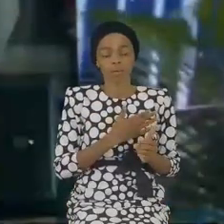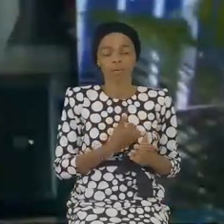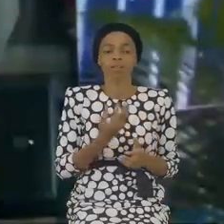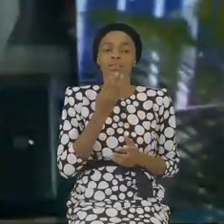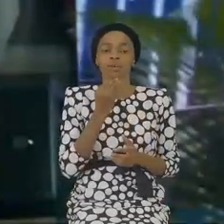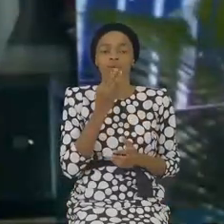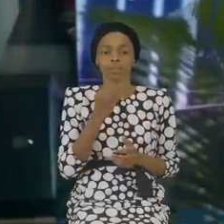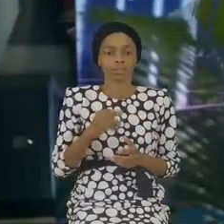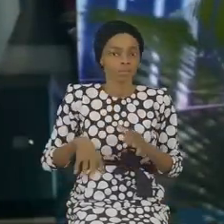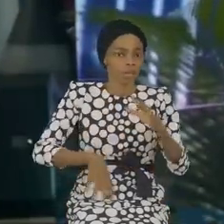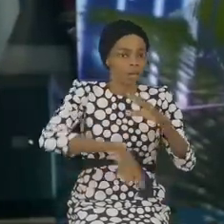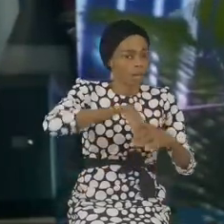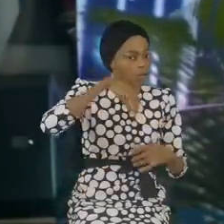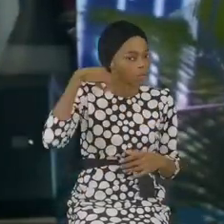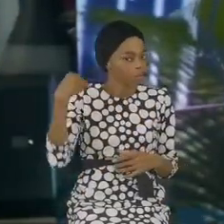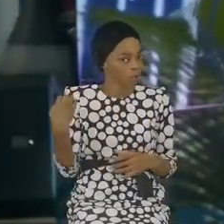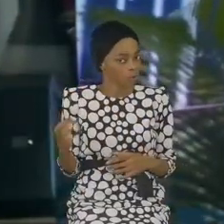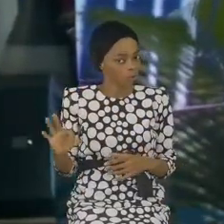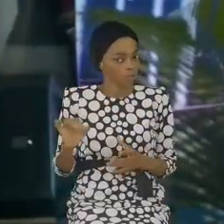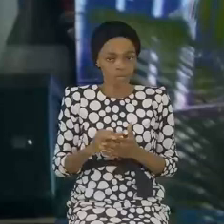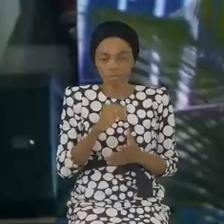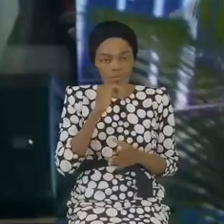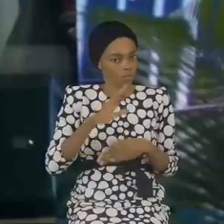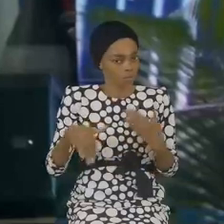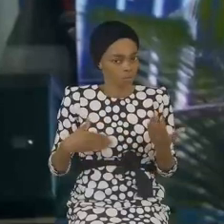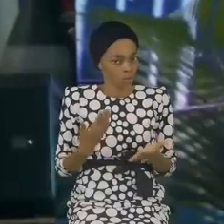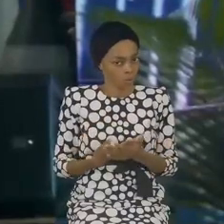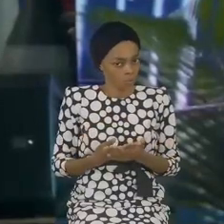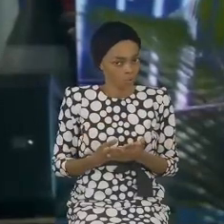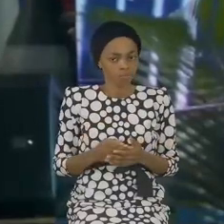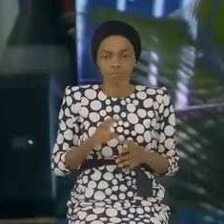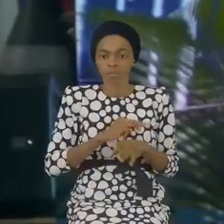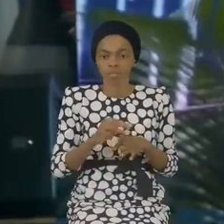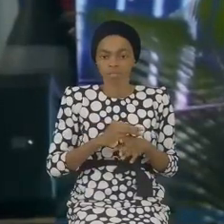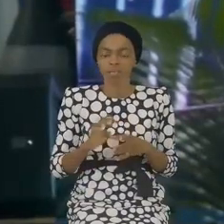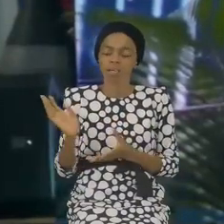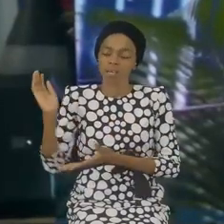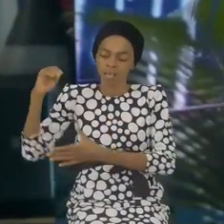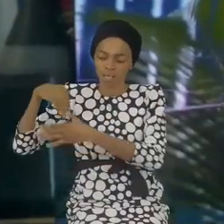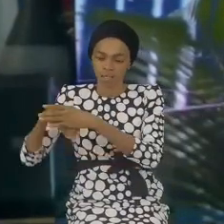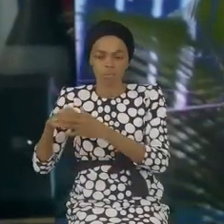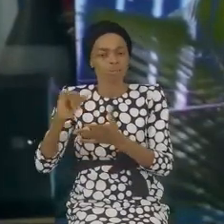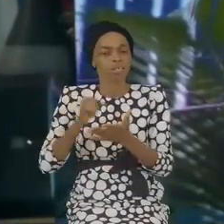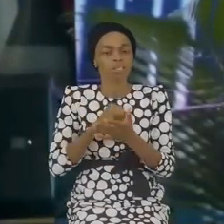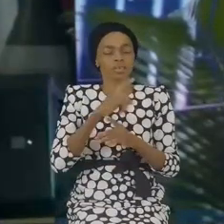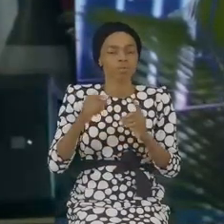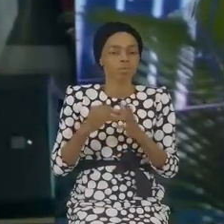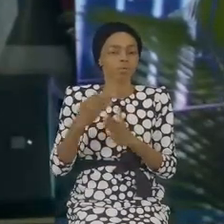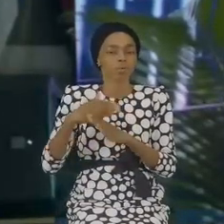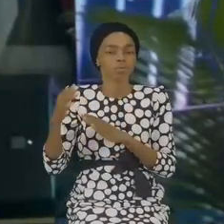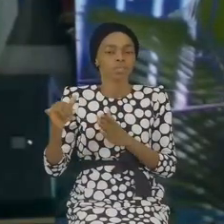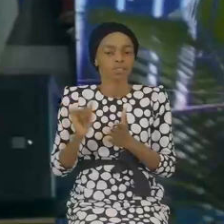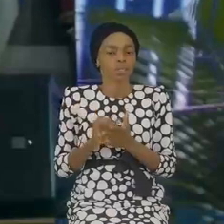Sortie 2. Ça, ce n'est pas tout le ministère. C'est lorsque nous achevons cela. Ils sont